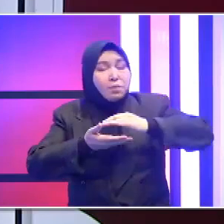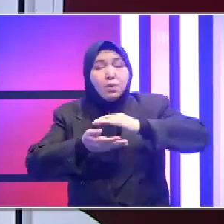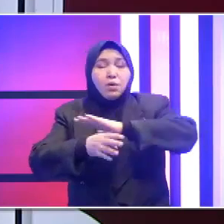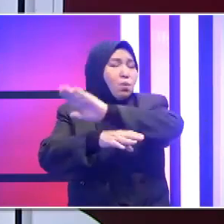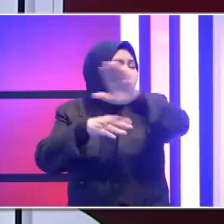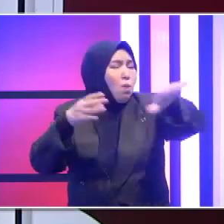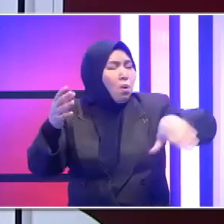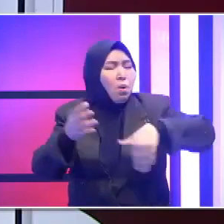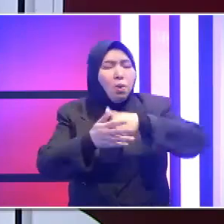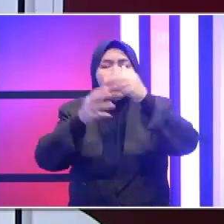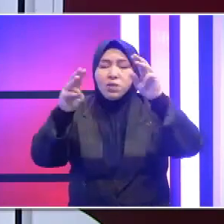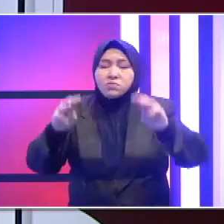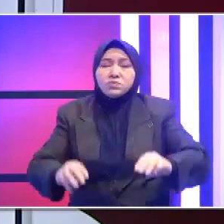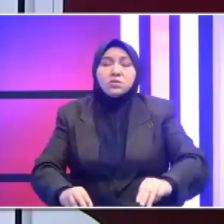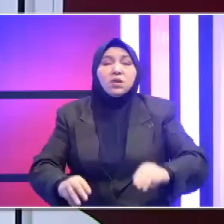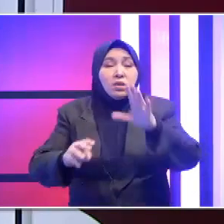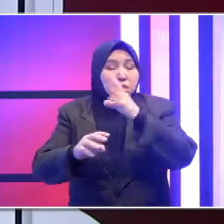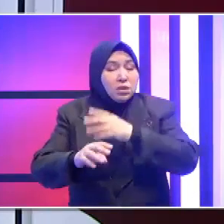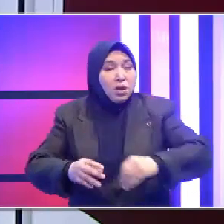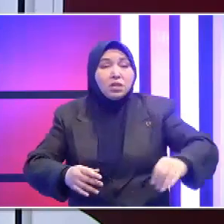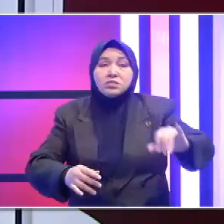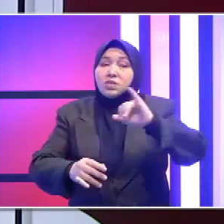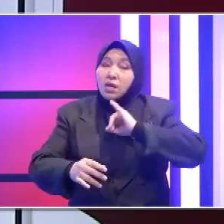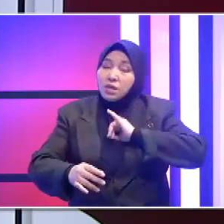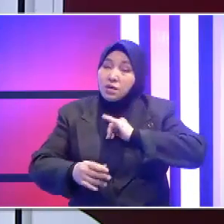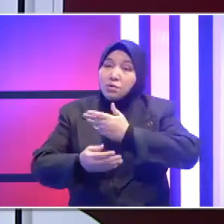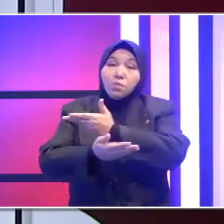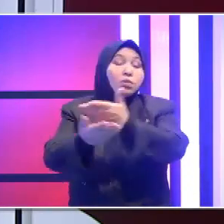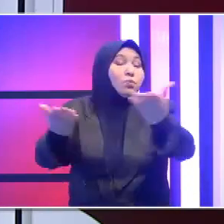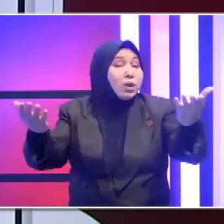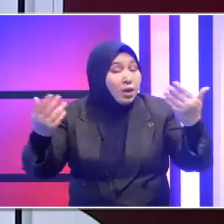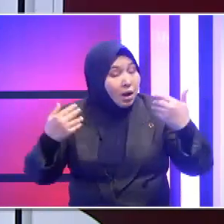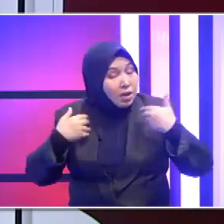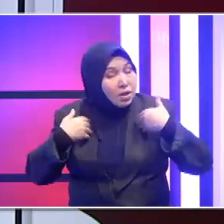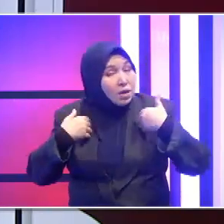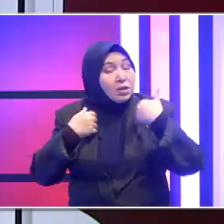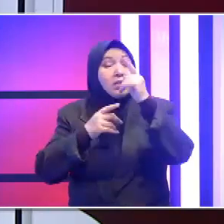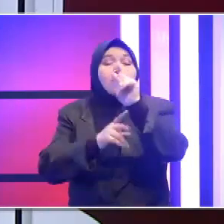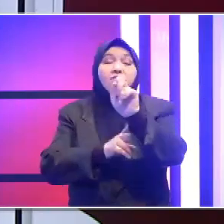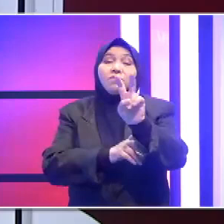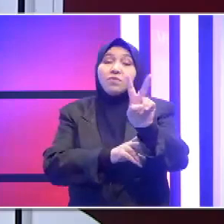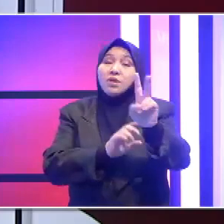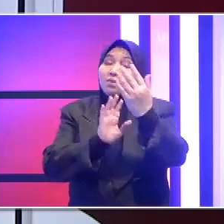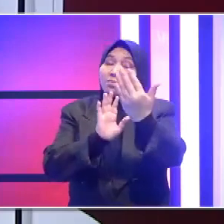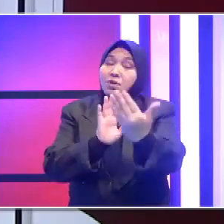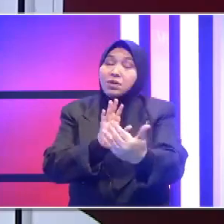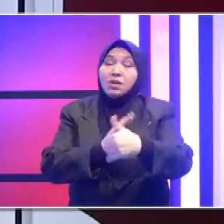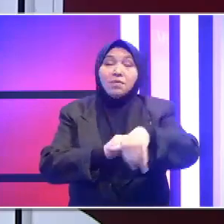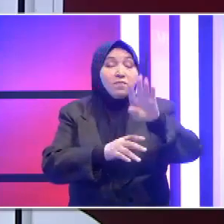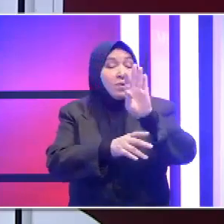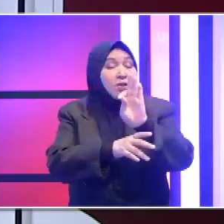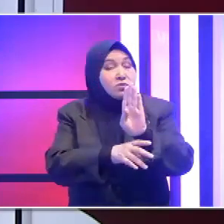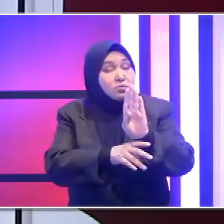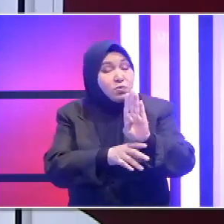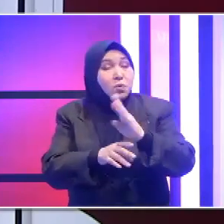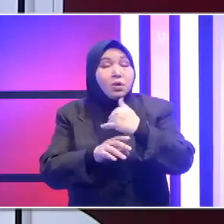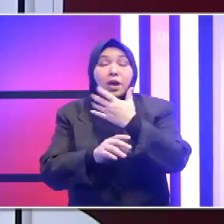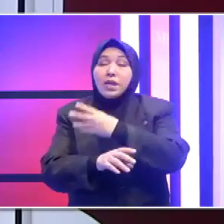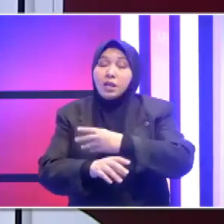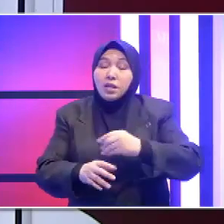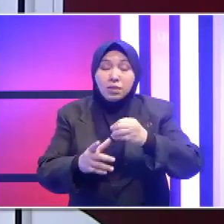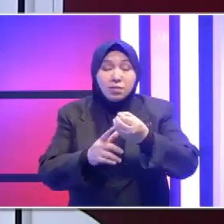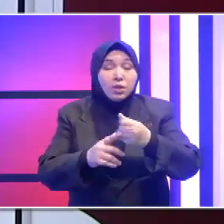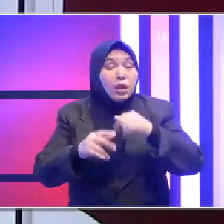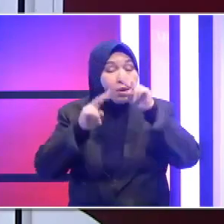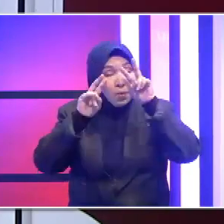umat adalah dan salah satunya adalah saya tonton yang berada di depan kctv di depan Facebook ataupun yang menuntun